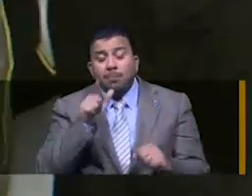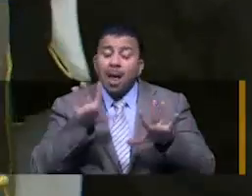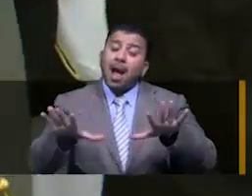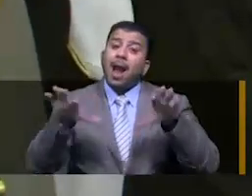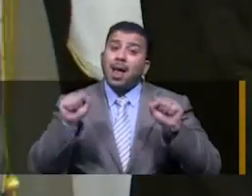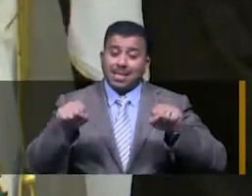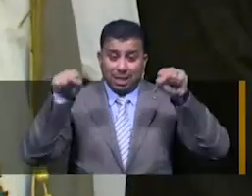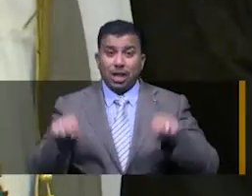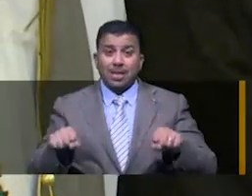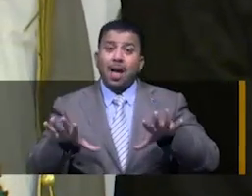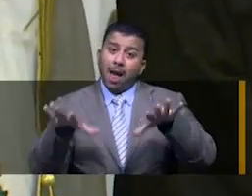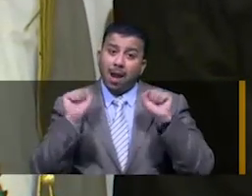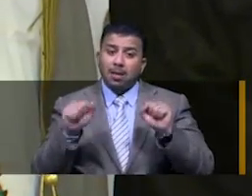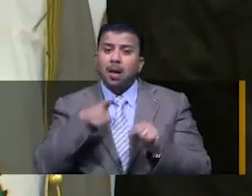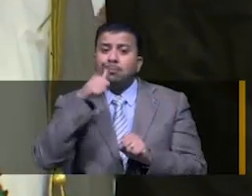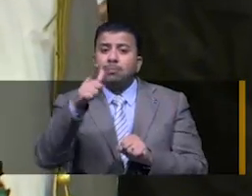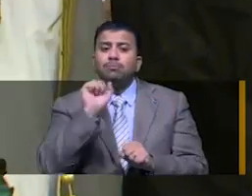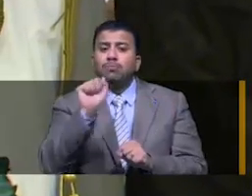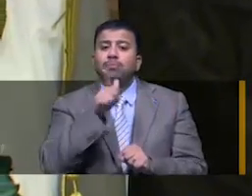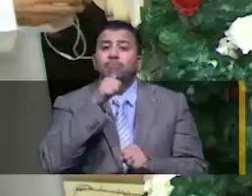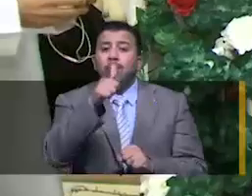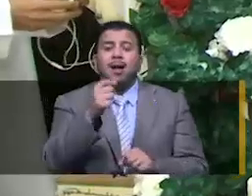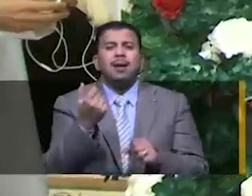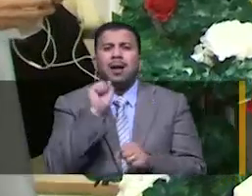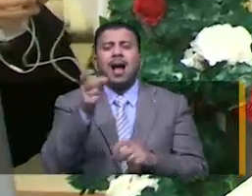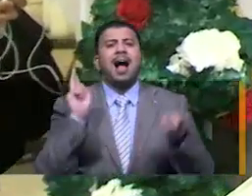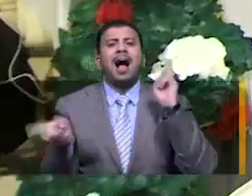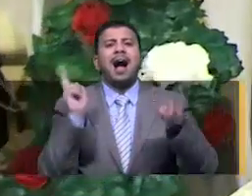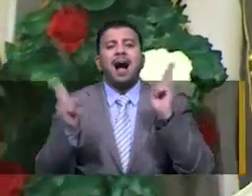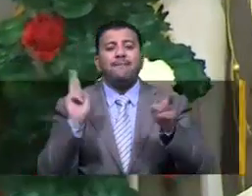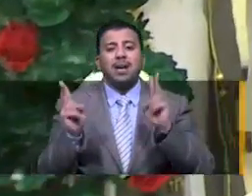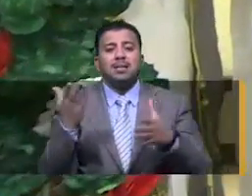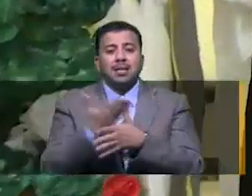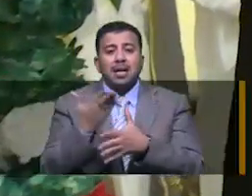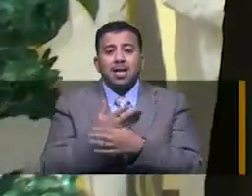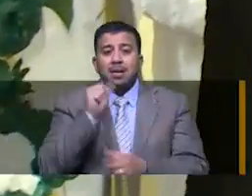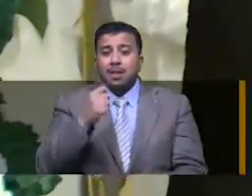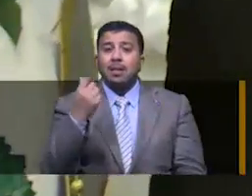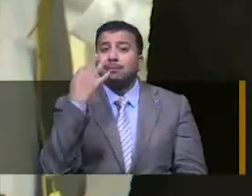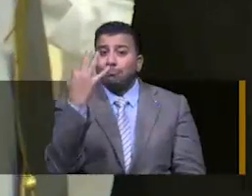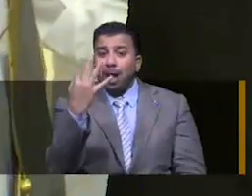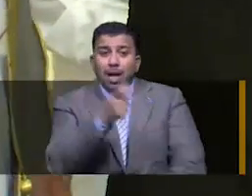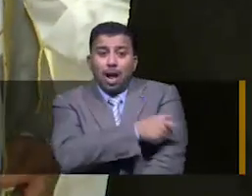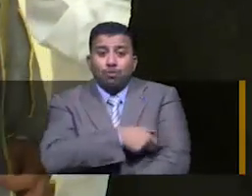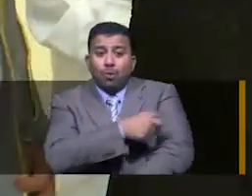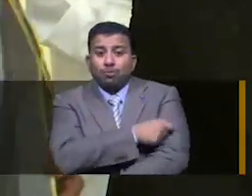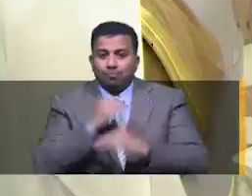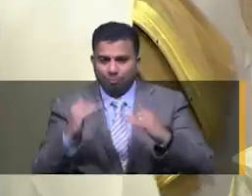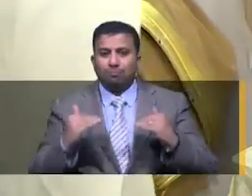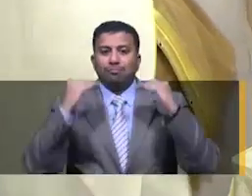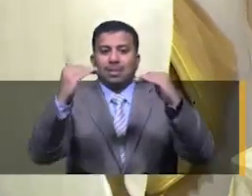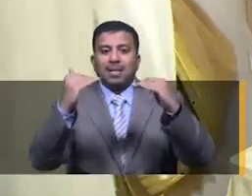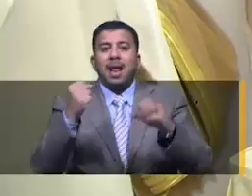الجلسة بادر المجلس بلمسة اجتماعية بعمل حفل بمناسبة ترفيع ثلاثة من أعضاء المجلس